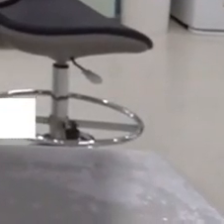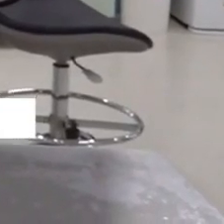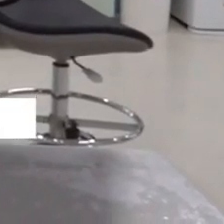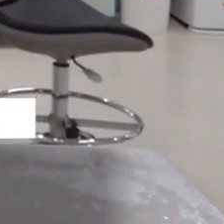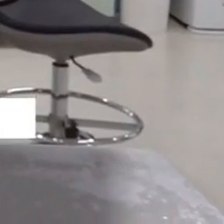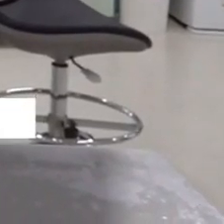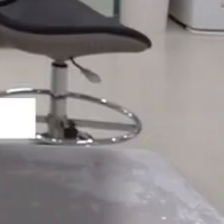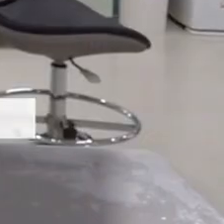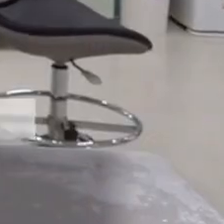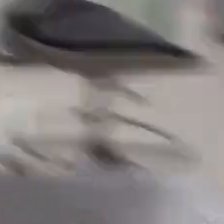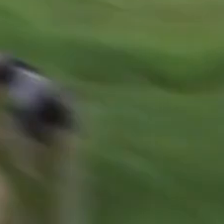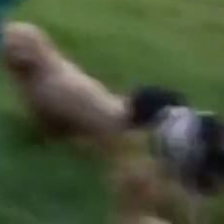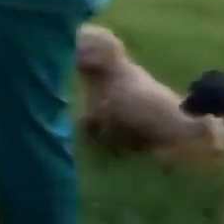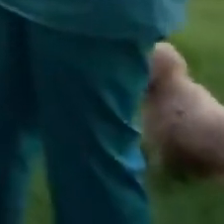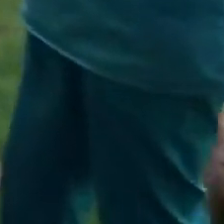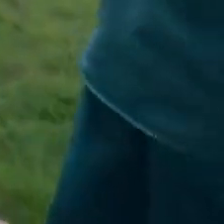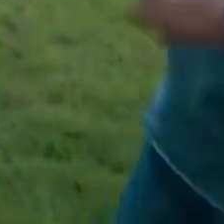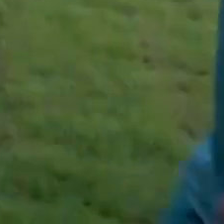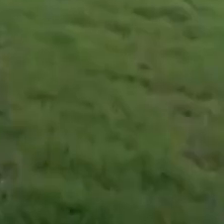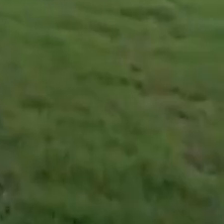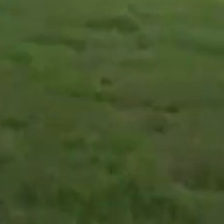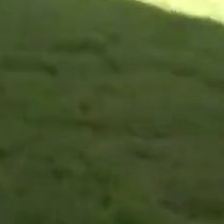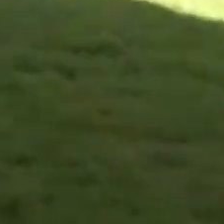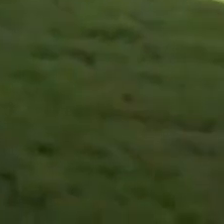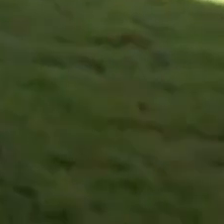안타까운 현실이죠.